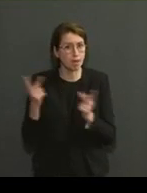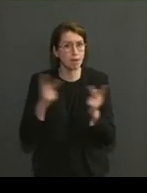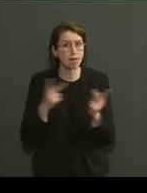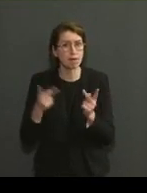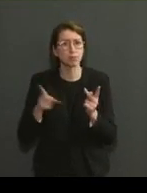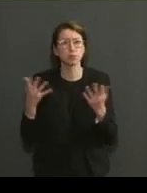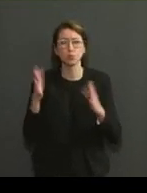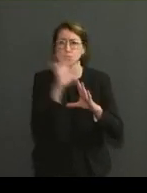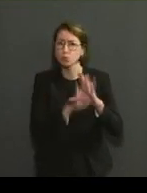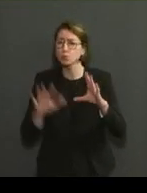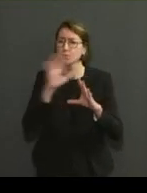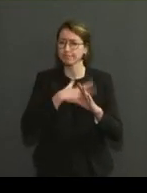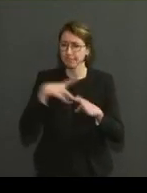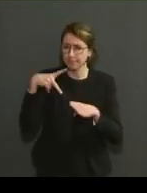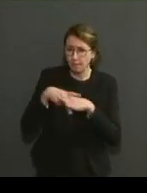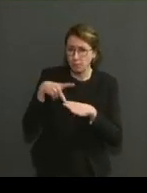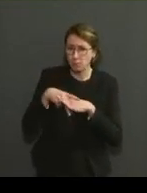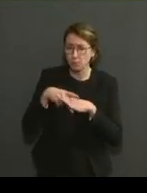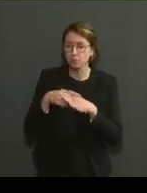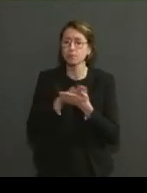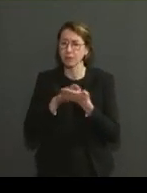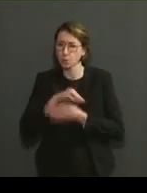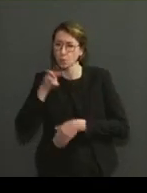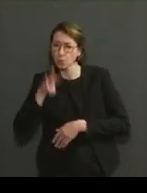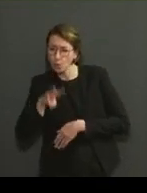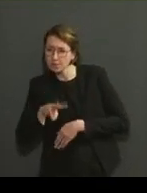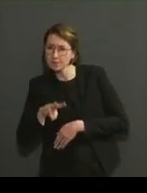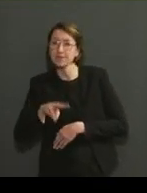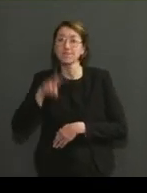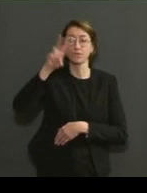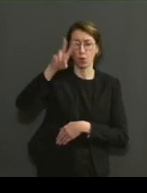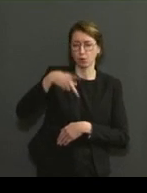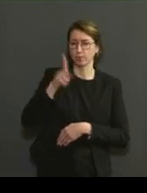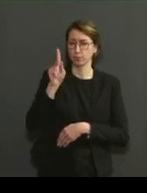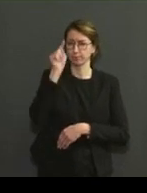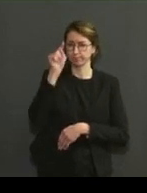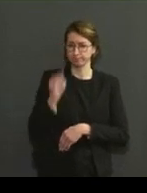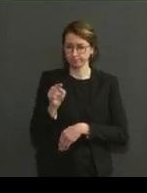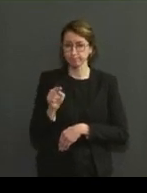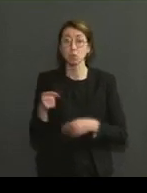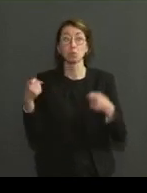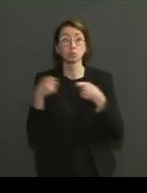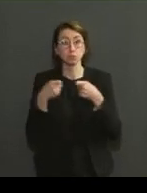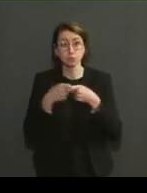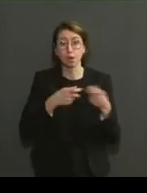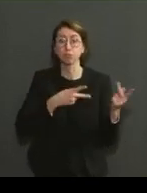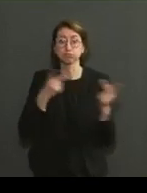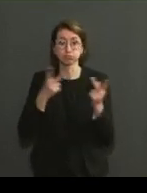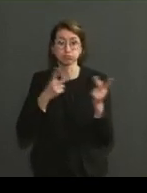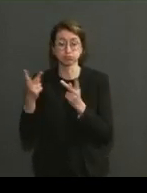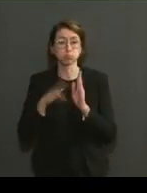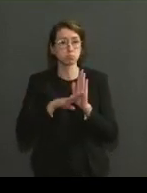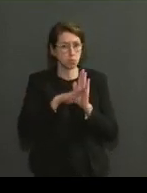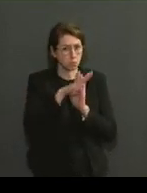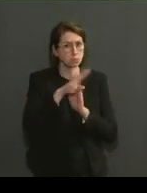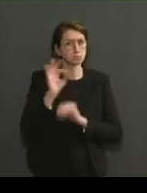et en Flandre, alors qu'à Bruxelles, on a toujours une diminution du nombre des hospitalisations. Ceci nous